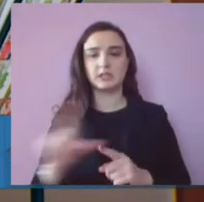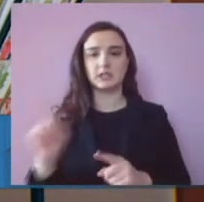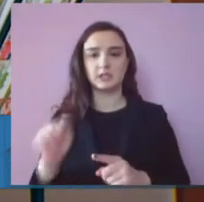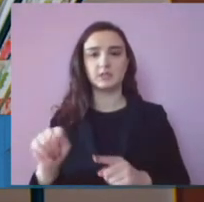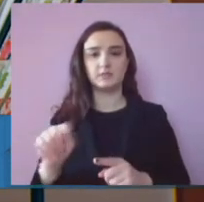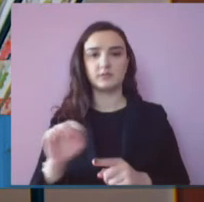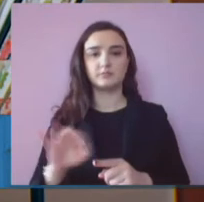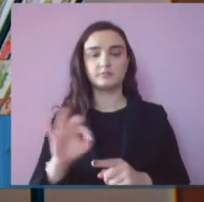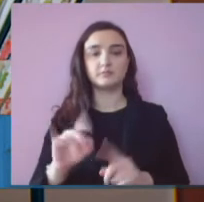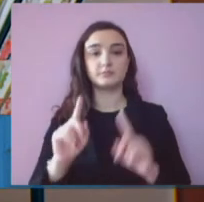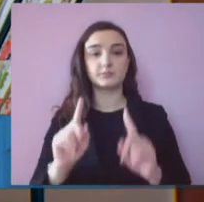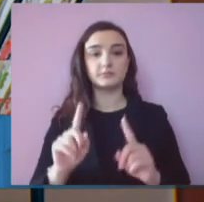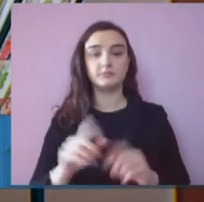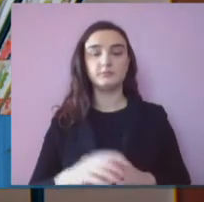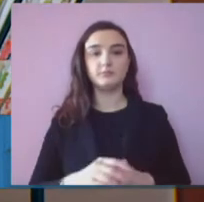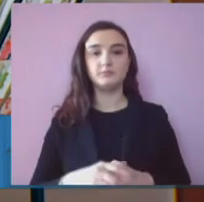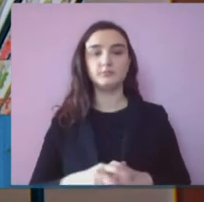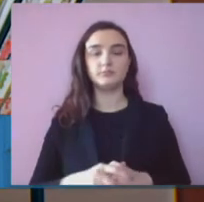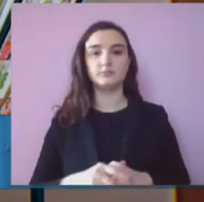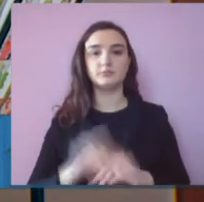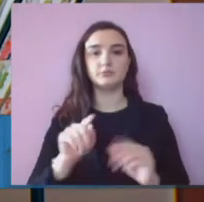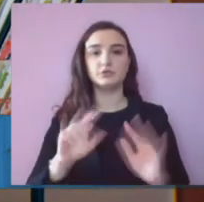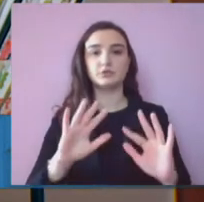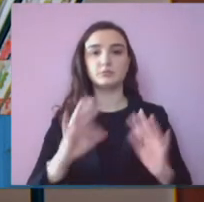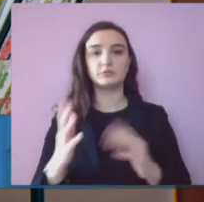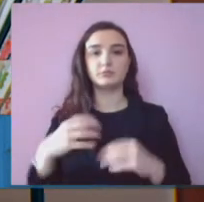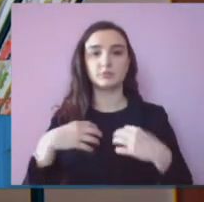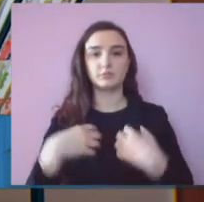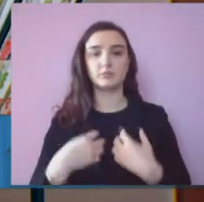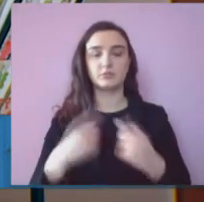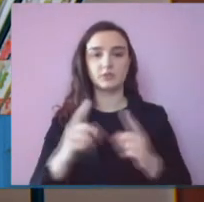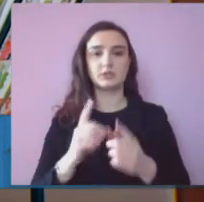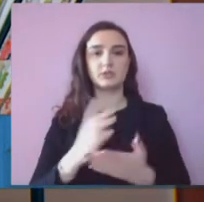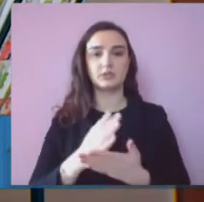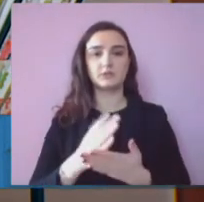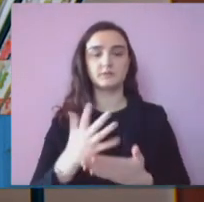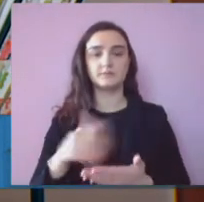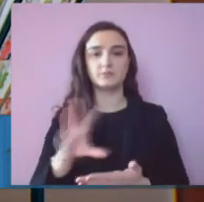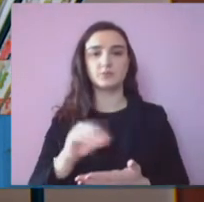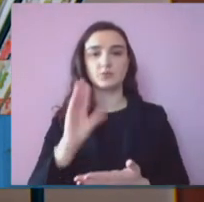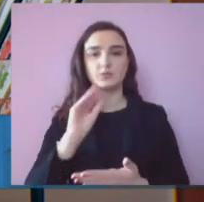მაგრამ იმ შემთხვევებში სამწუხაროდ ასეთებიც არსებობს, როდესაც